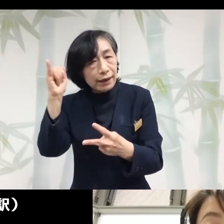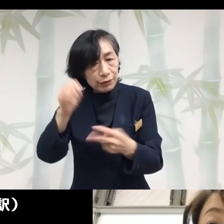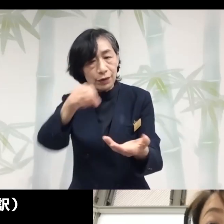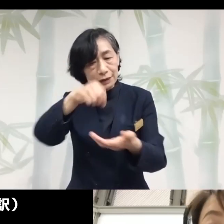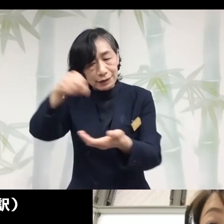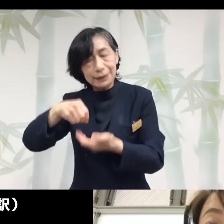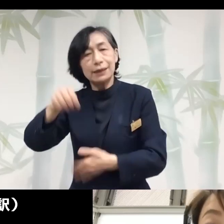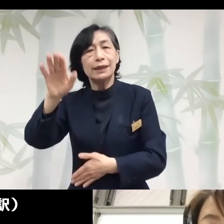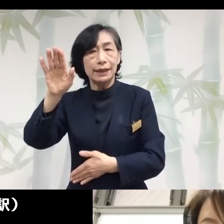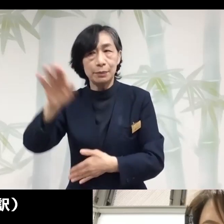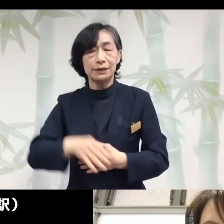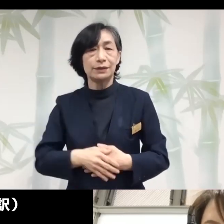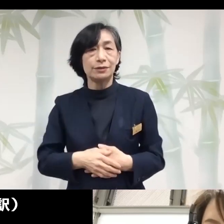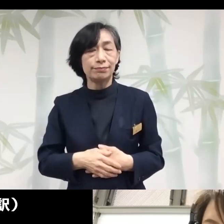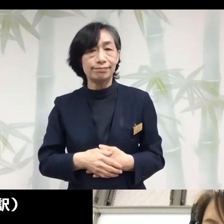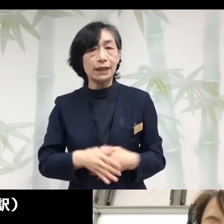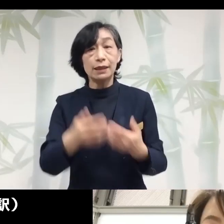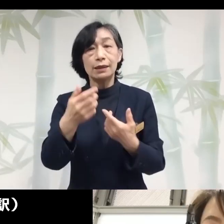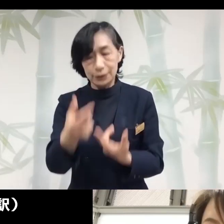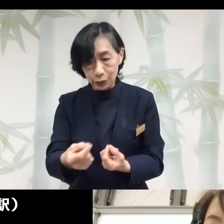ておりますね。 そうですね、